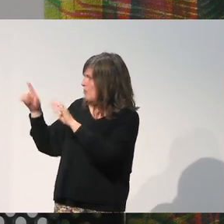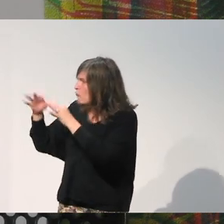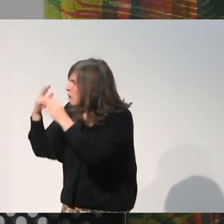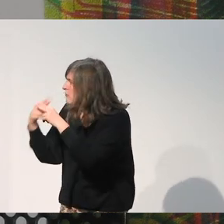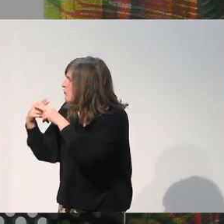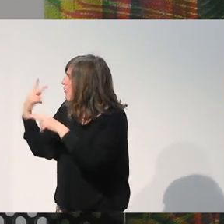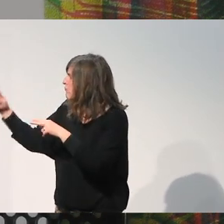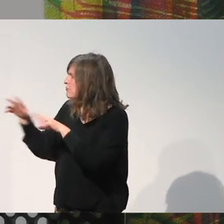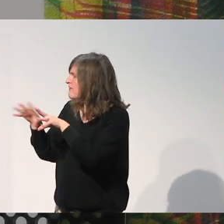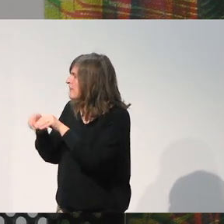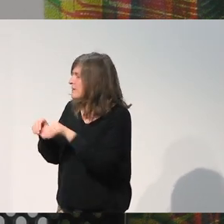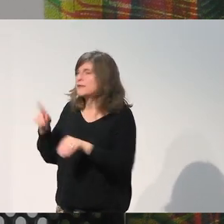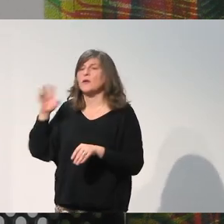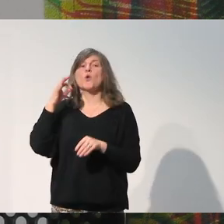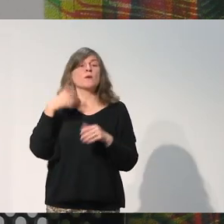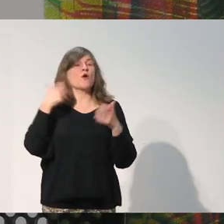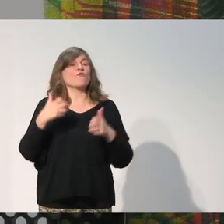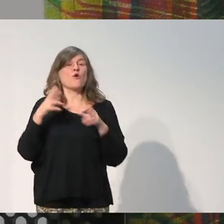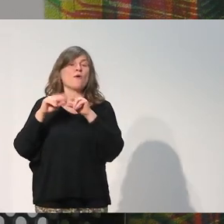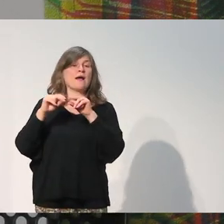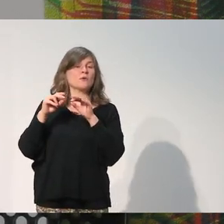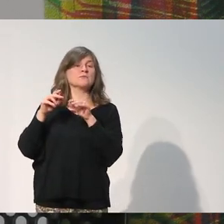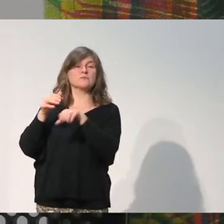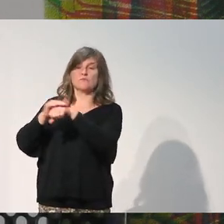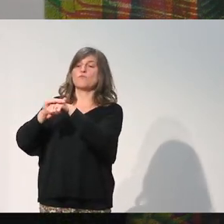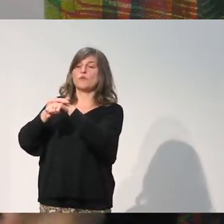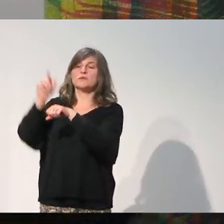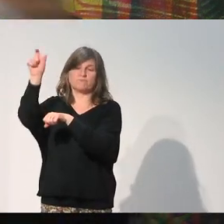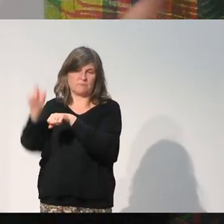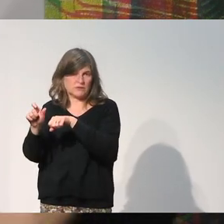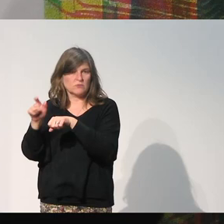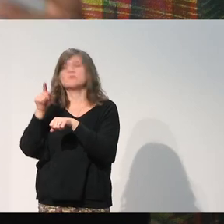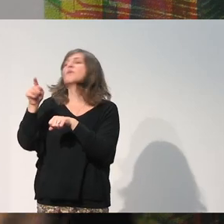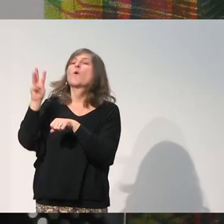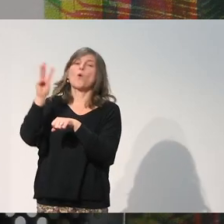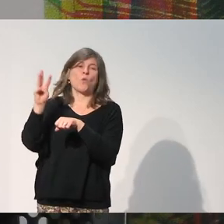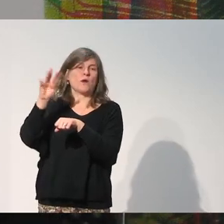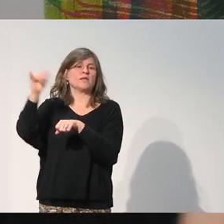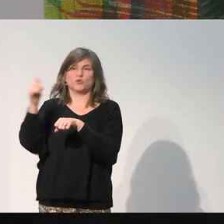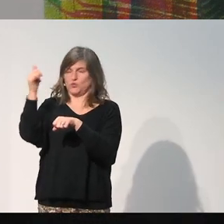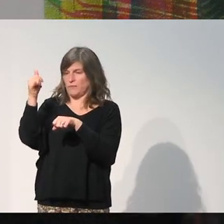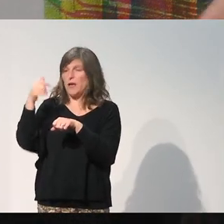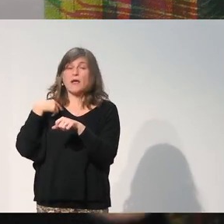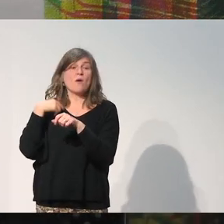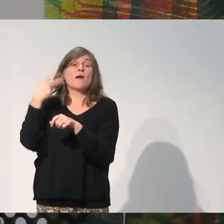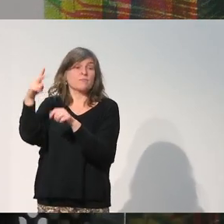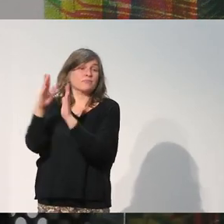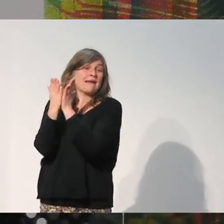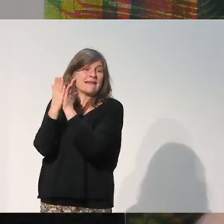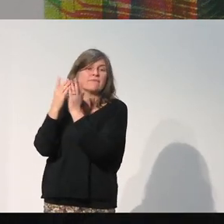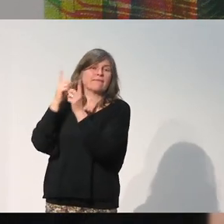sur un autre livre que je voulais raconter. Je voulais raconter l'histoire d'un politicien qui s'appelle Walid Jumlat, et donc je m'étais plongé dans tous ses livres de guerre, et donc j'avais lu